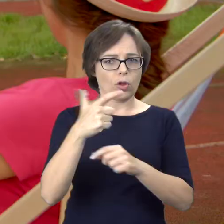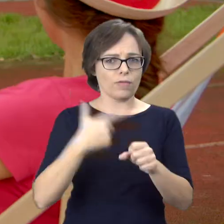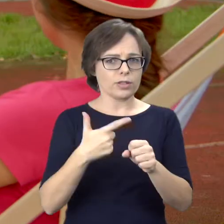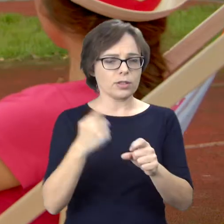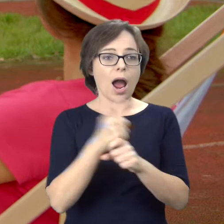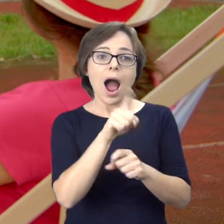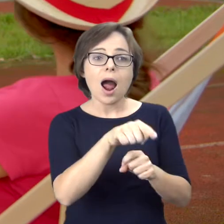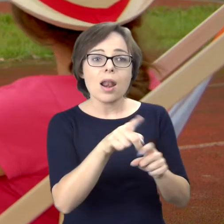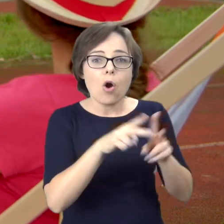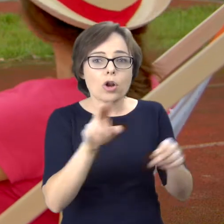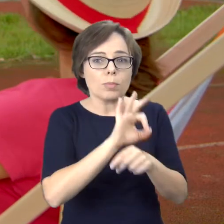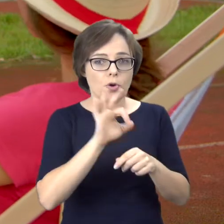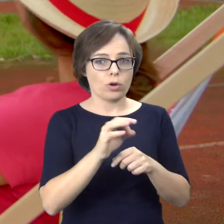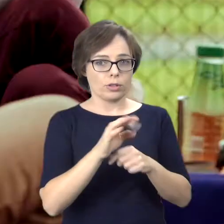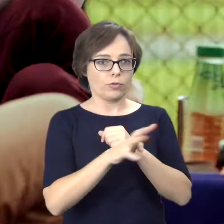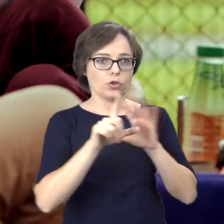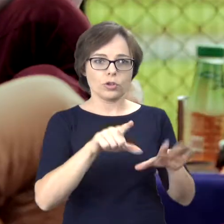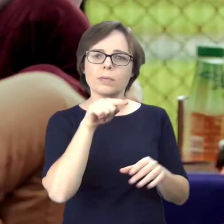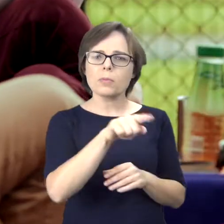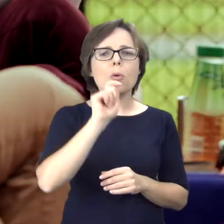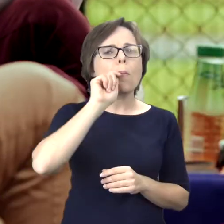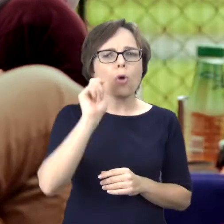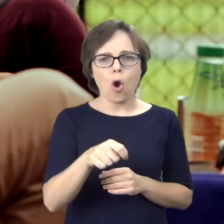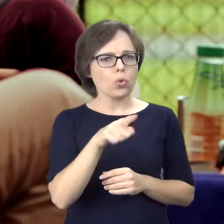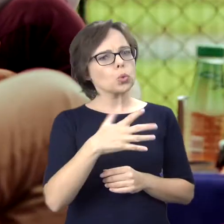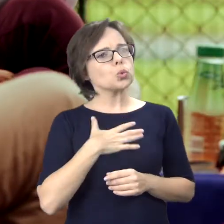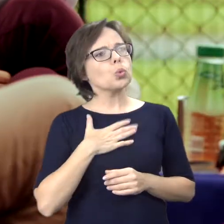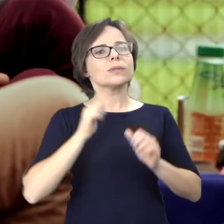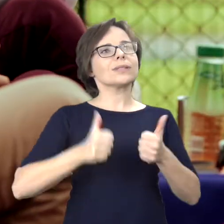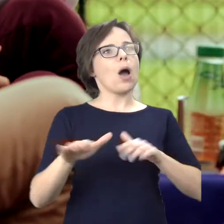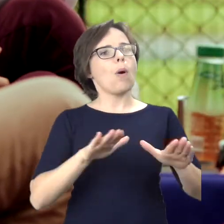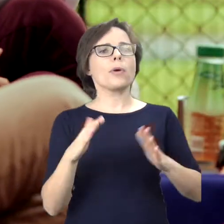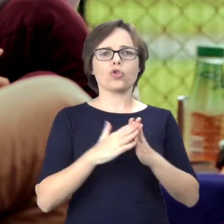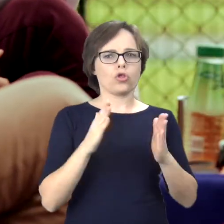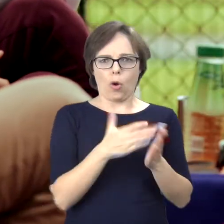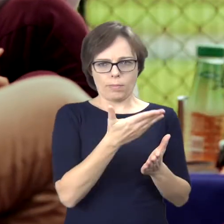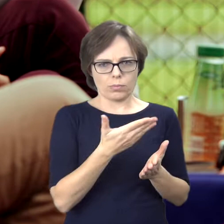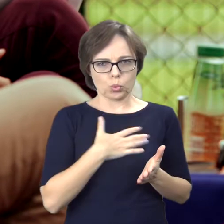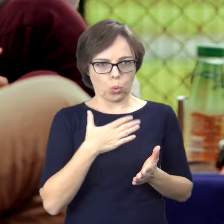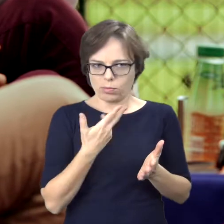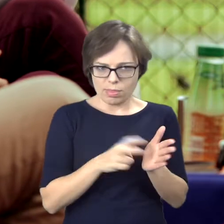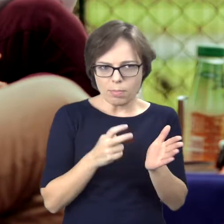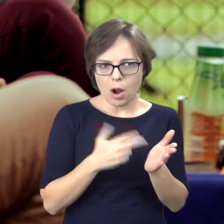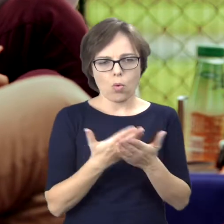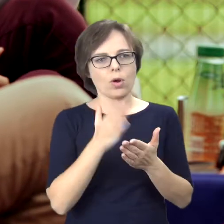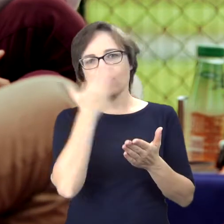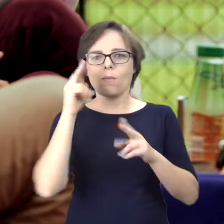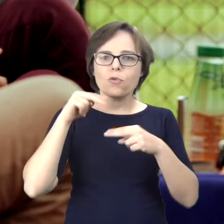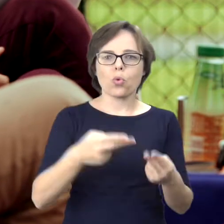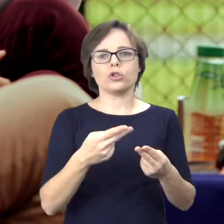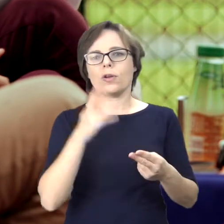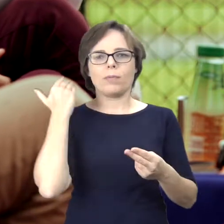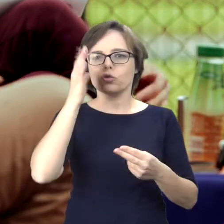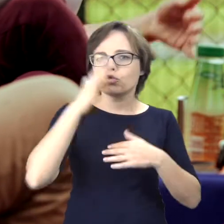tak. Natomiast wiesz, wiesz, tak podróżujesz, nie brakuje ci takiego stałego miejsca, domu, po prostu, w którym można odpocząć, wrócić, wiesz, żona,